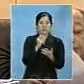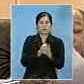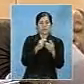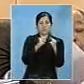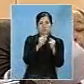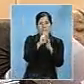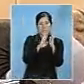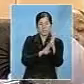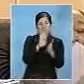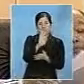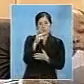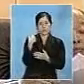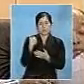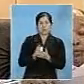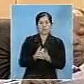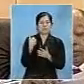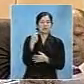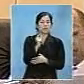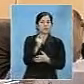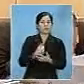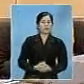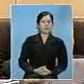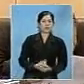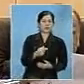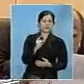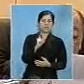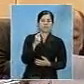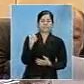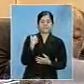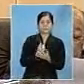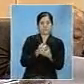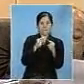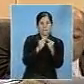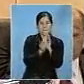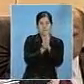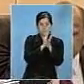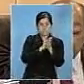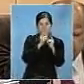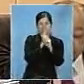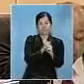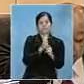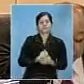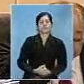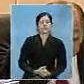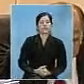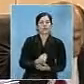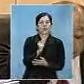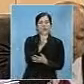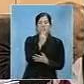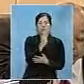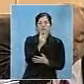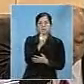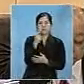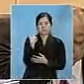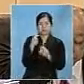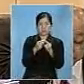ทุนของค่าครองชีพที่อาจจะจำเป็นต้องเพิ่มขึ้นไปตามภาวะทั่วไปในส่วนที่ดูเหมือนจะเป็นต้นทุ